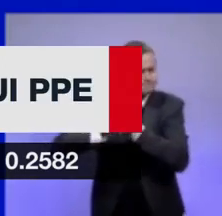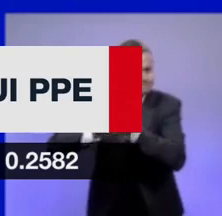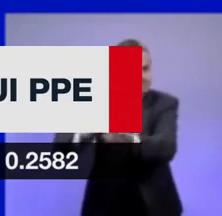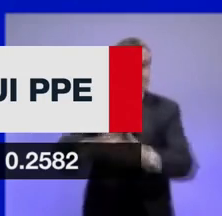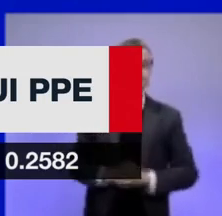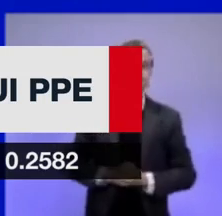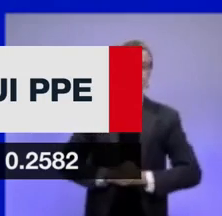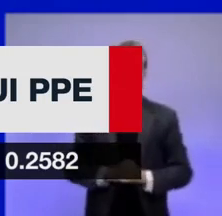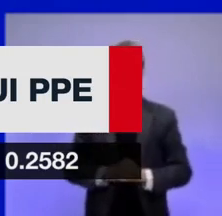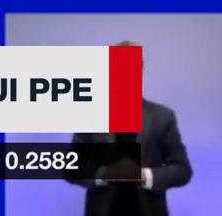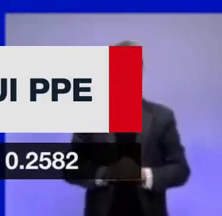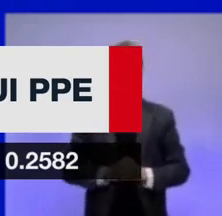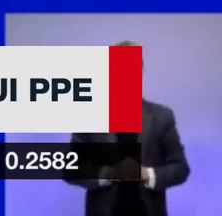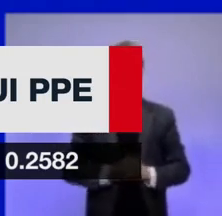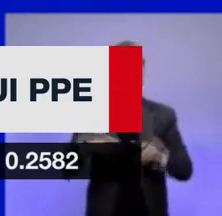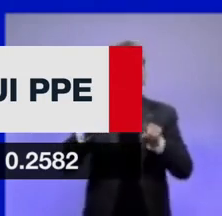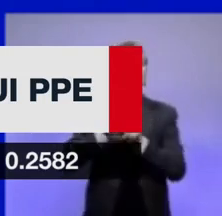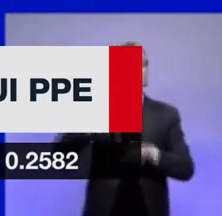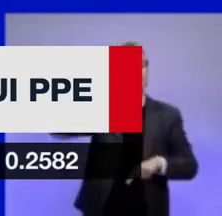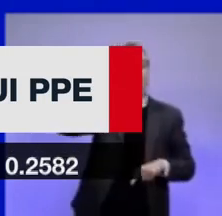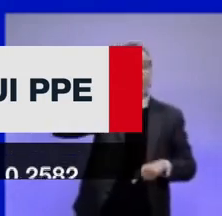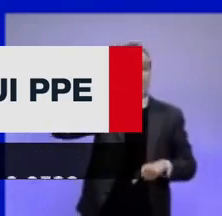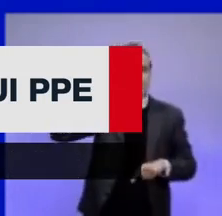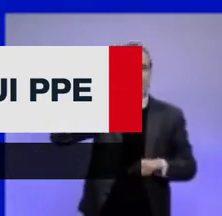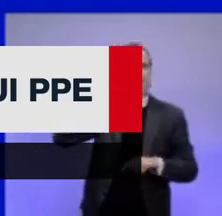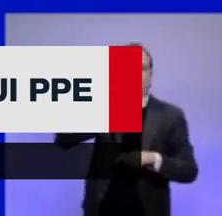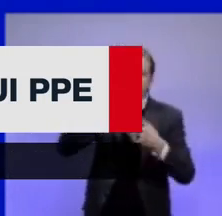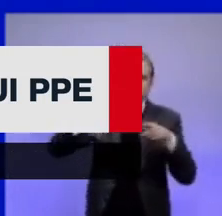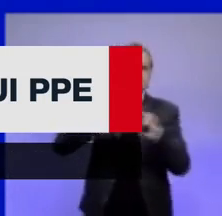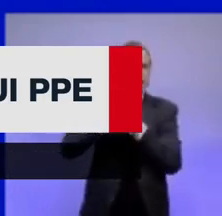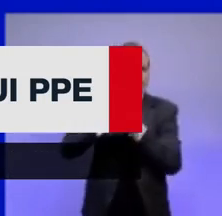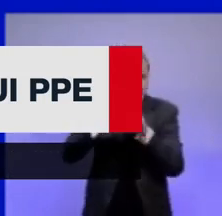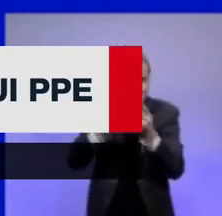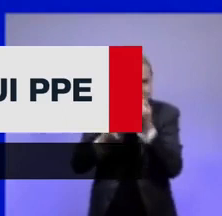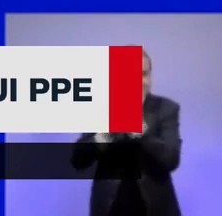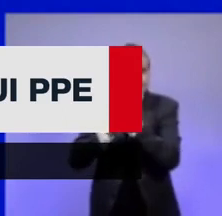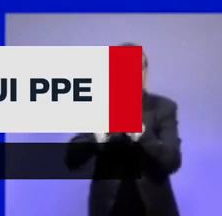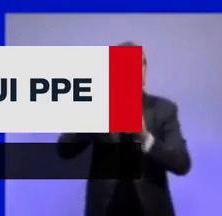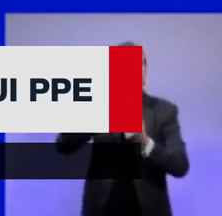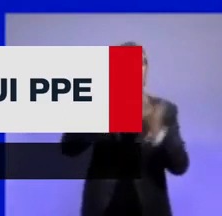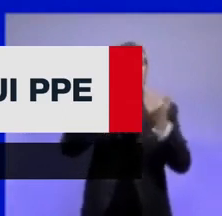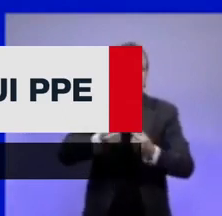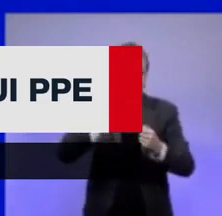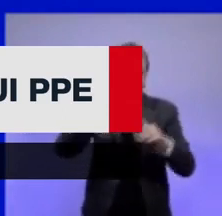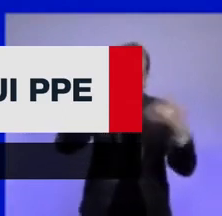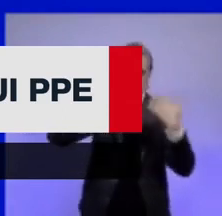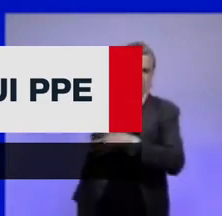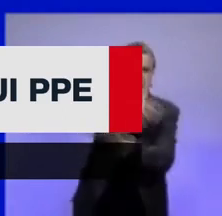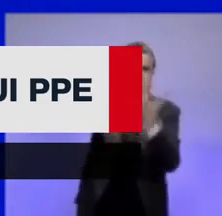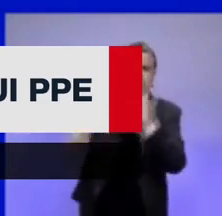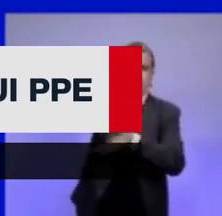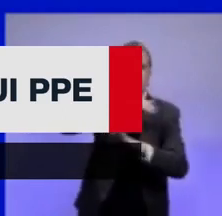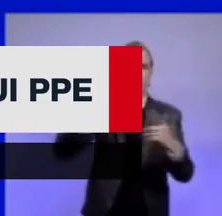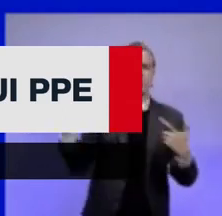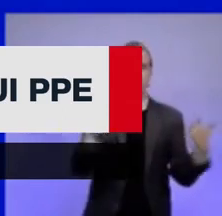ruse. Am ajutat de asemenea și Republica Moldova să facă față consecințelor